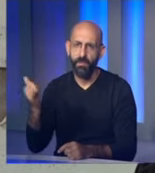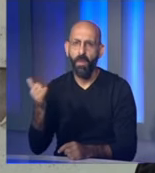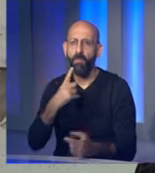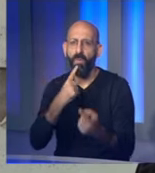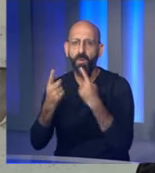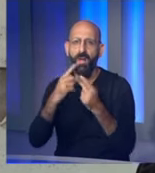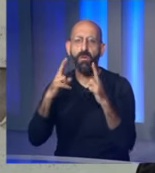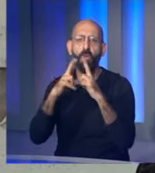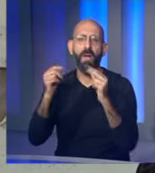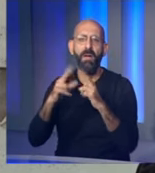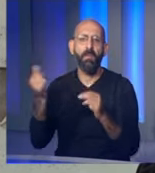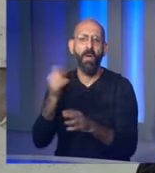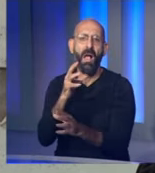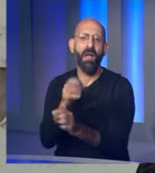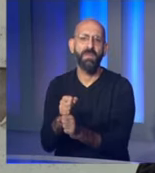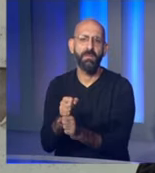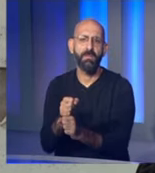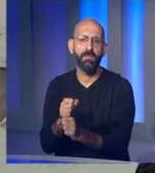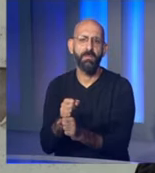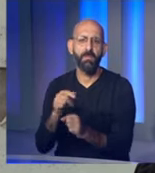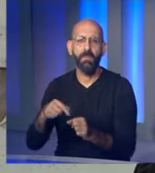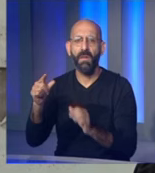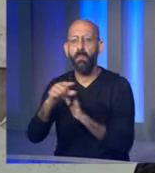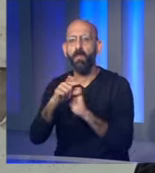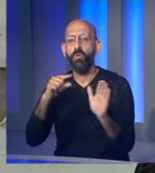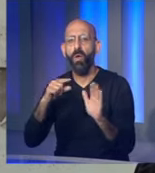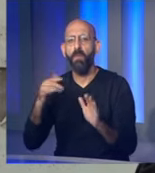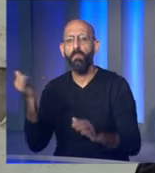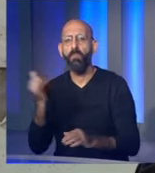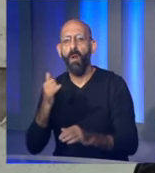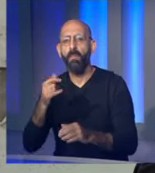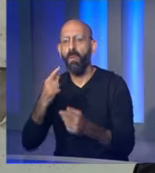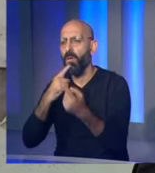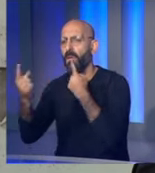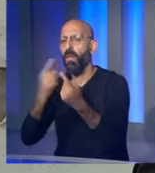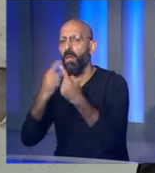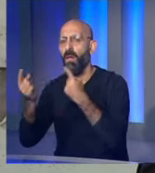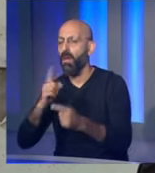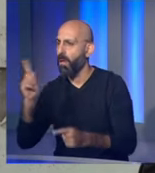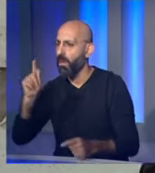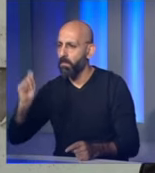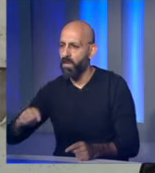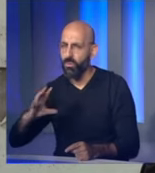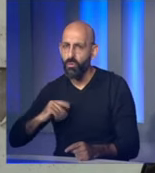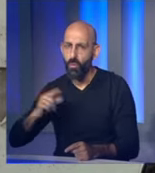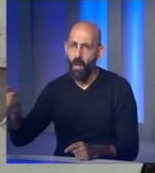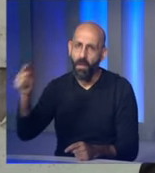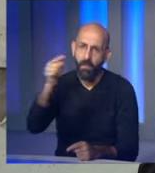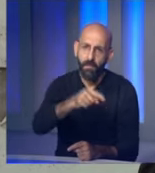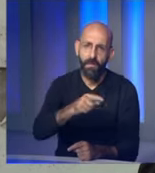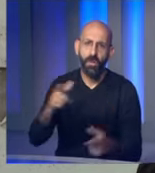تتعلق تتعلق بمصلحه لبنان العليا وبسلامه لبنان لانه هذا الموضوع مستحيل نخليه